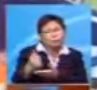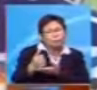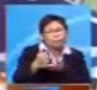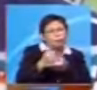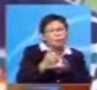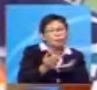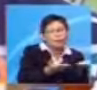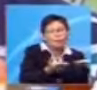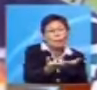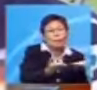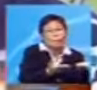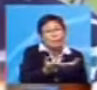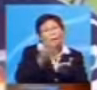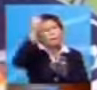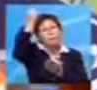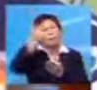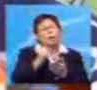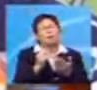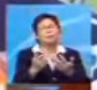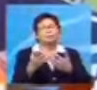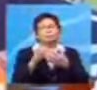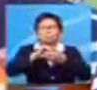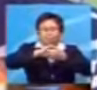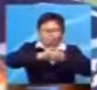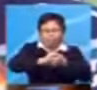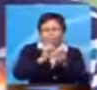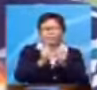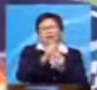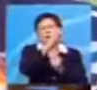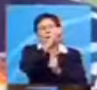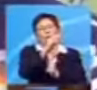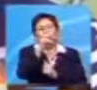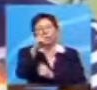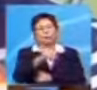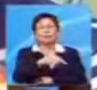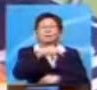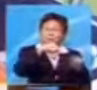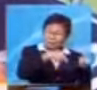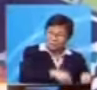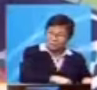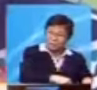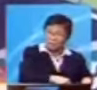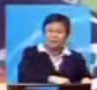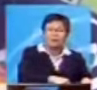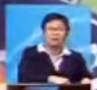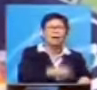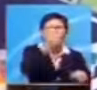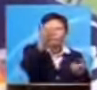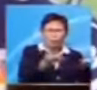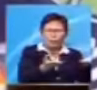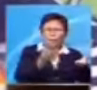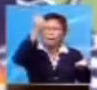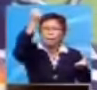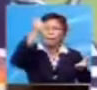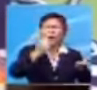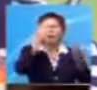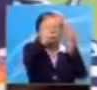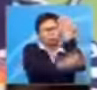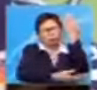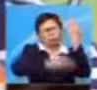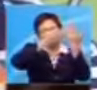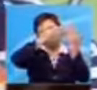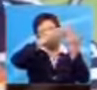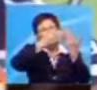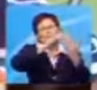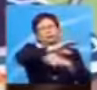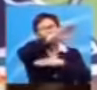pergi perkhidmatan bas yang mesra Oku ini bukan hanya dekat sini permatan B di seluruh Malaysia di